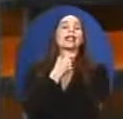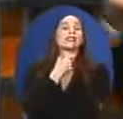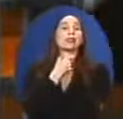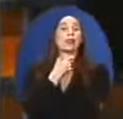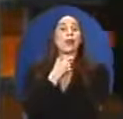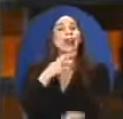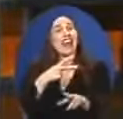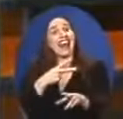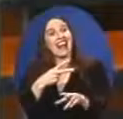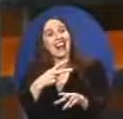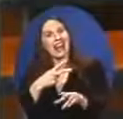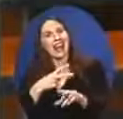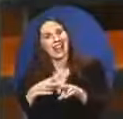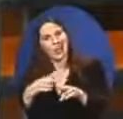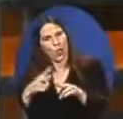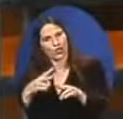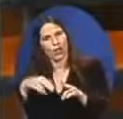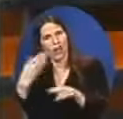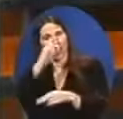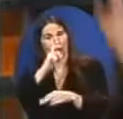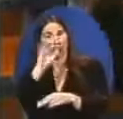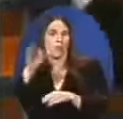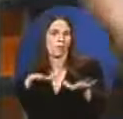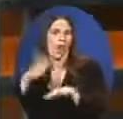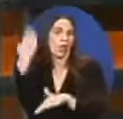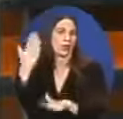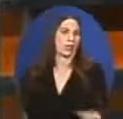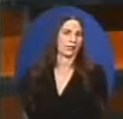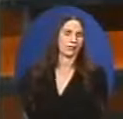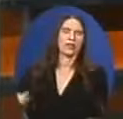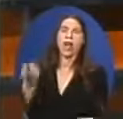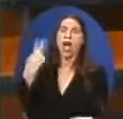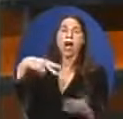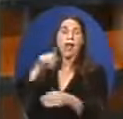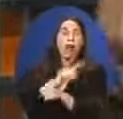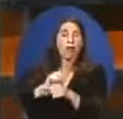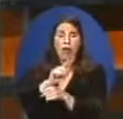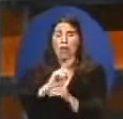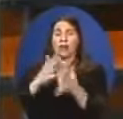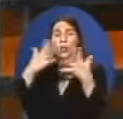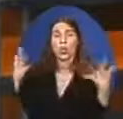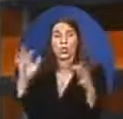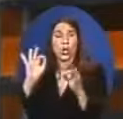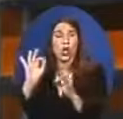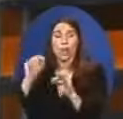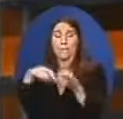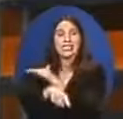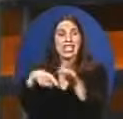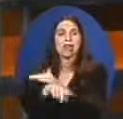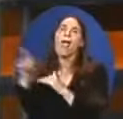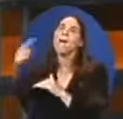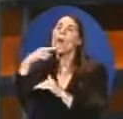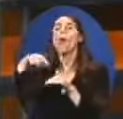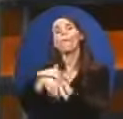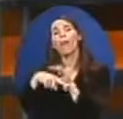לנקות אחרי הממשלה הקודמת. מה זאת אומרת? היה כאן גל אדיר של מסתננים. הם קראו לזה